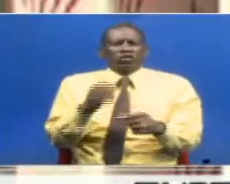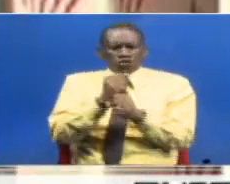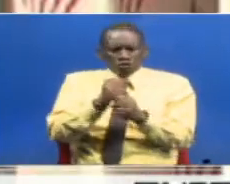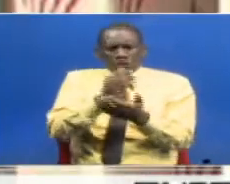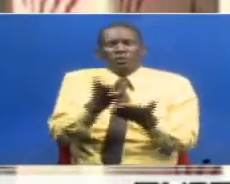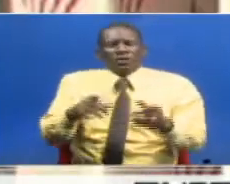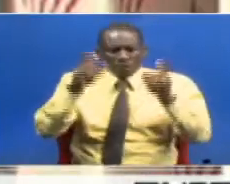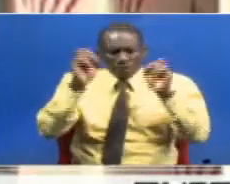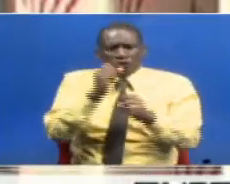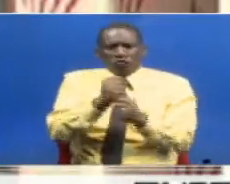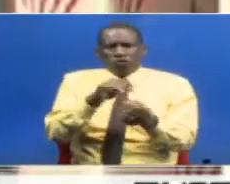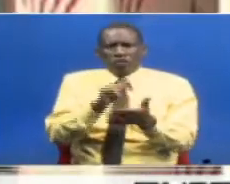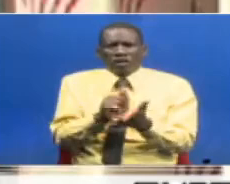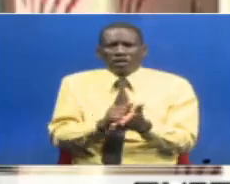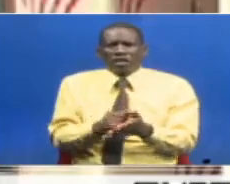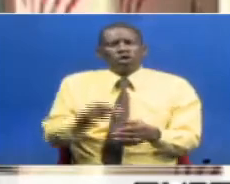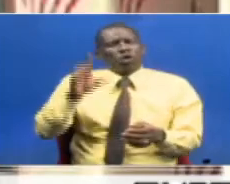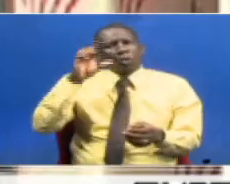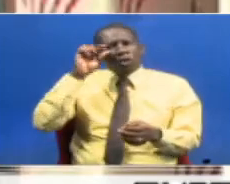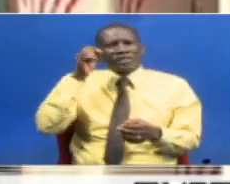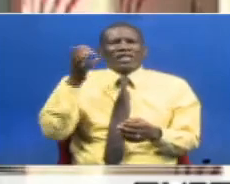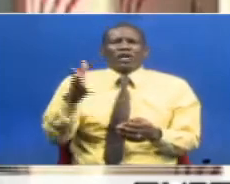Mombasa, so far we've got